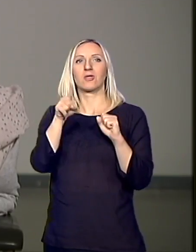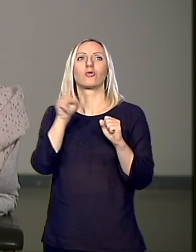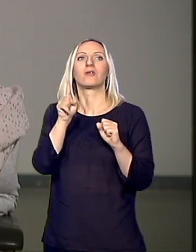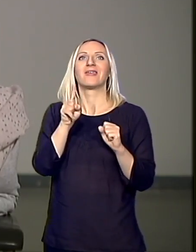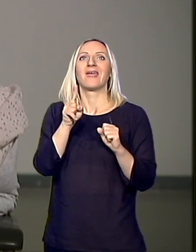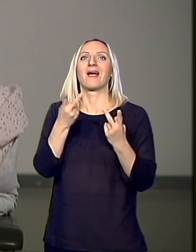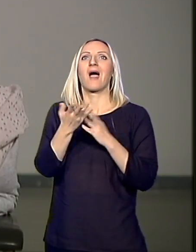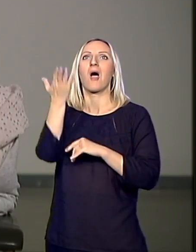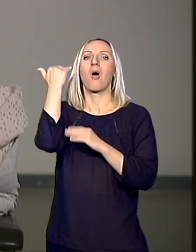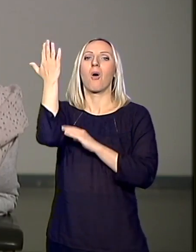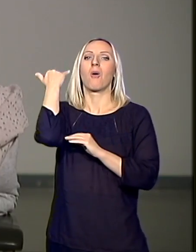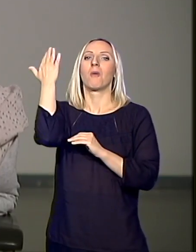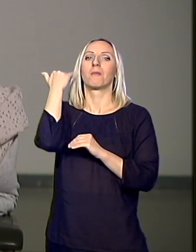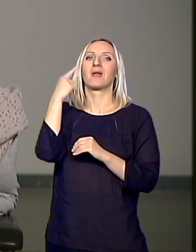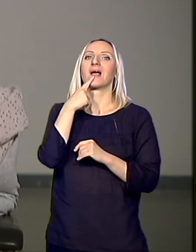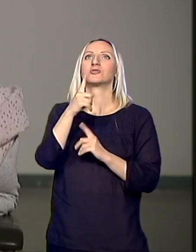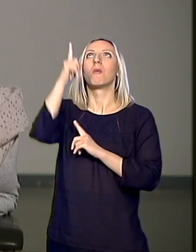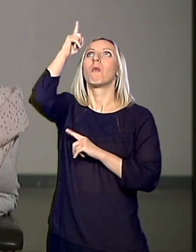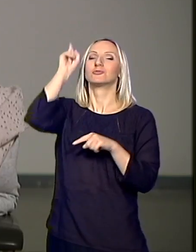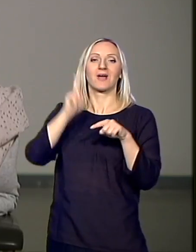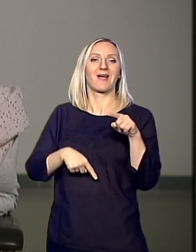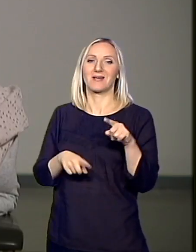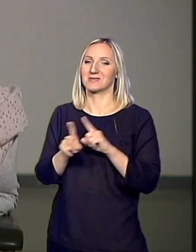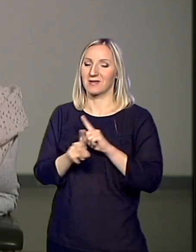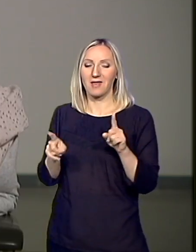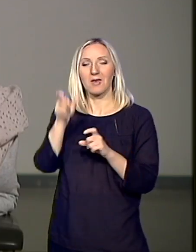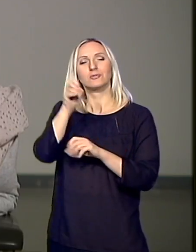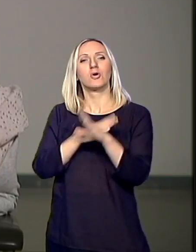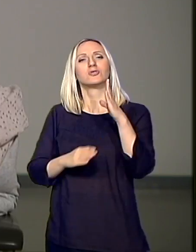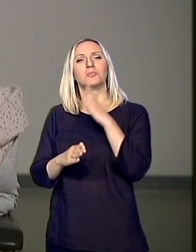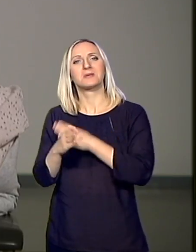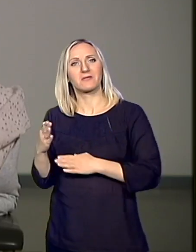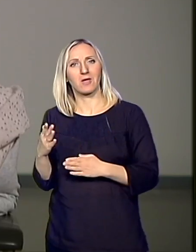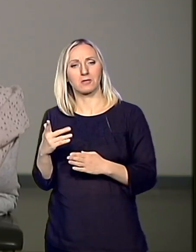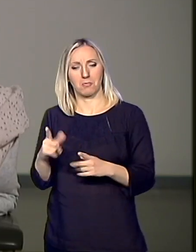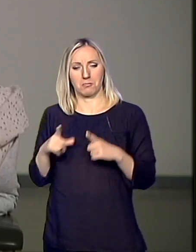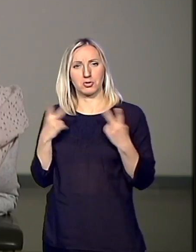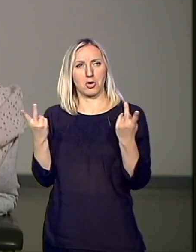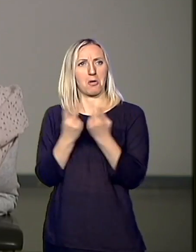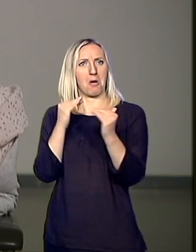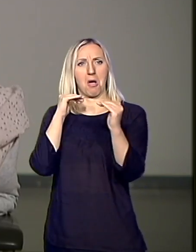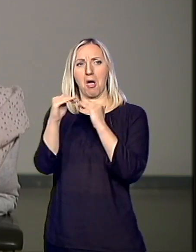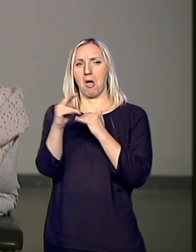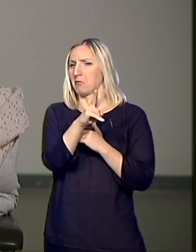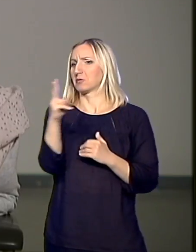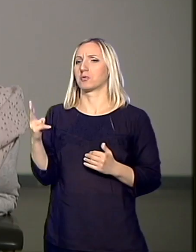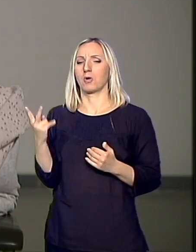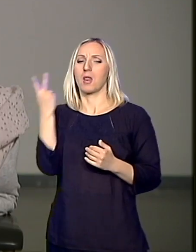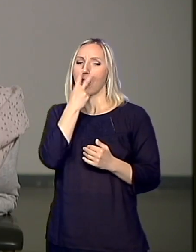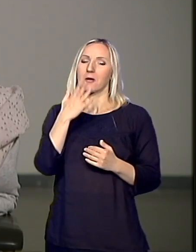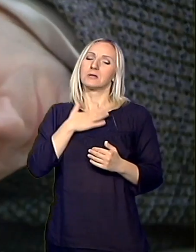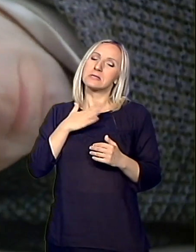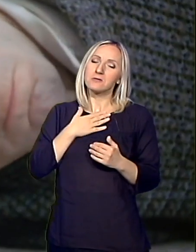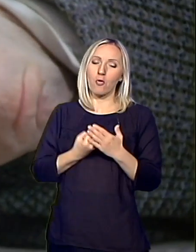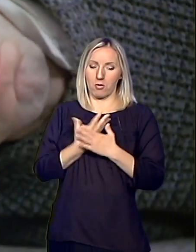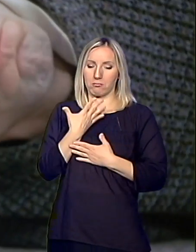kazna kako se to doživljavalo, nego su ljudi sa hendikepom bića kao i druga, naravno, sa nekim svojim